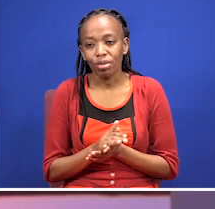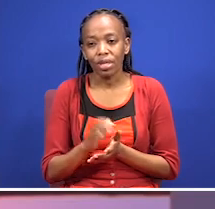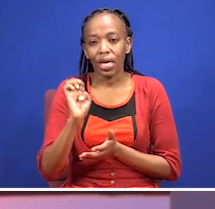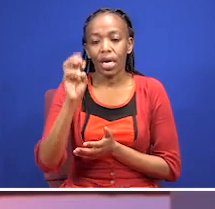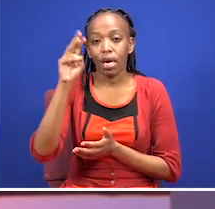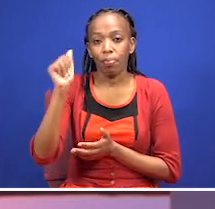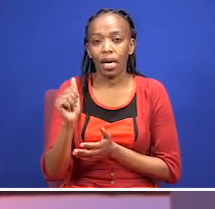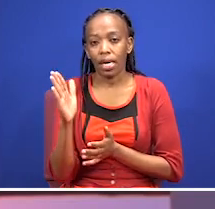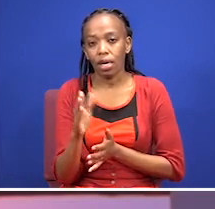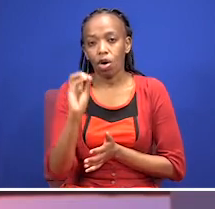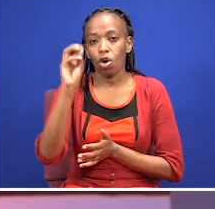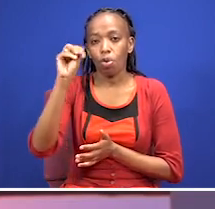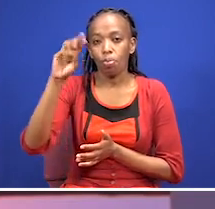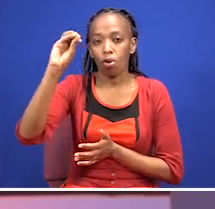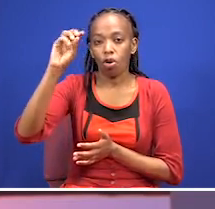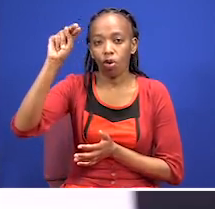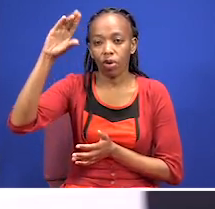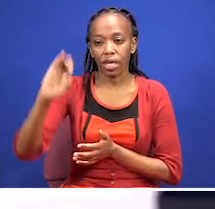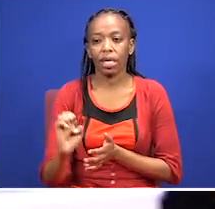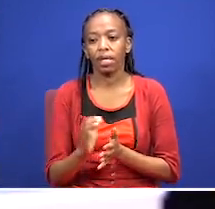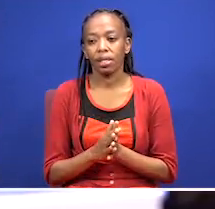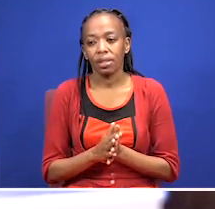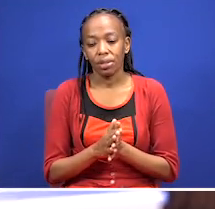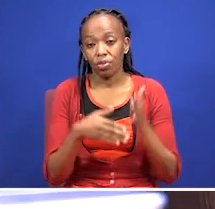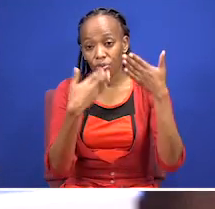Emma Omonge. Welcome.